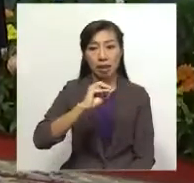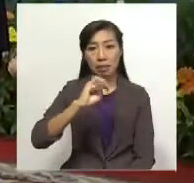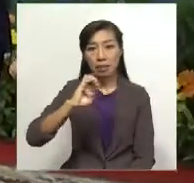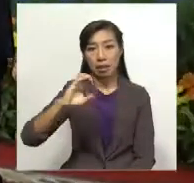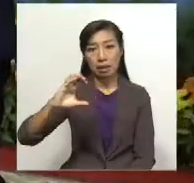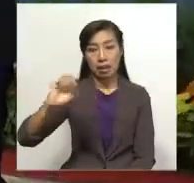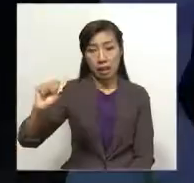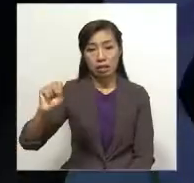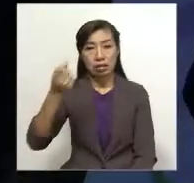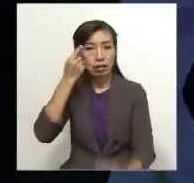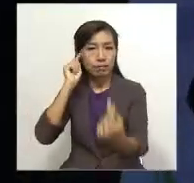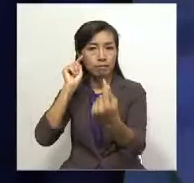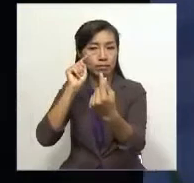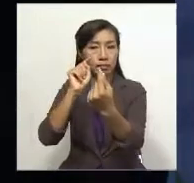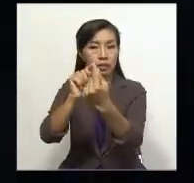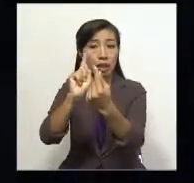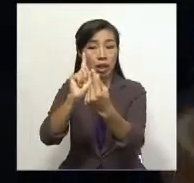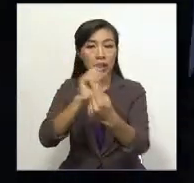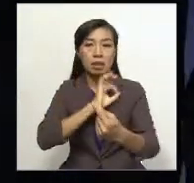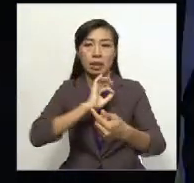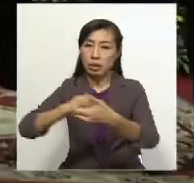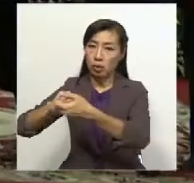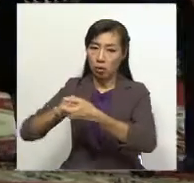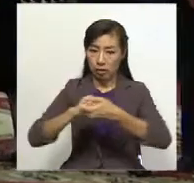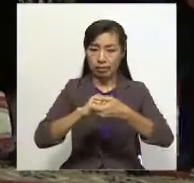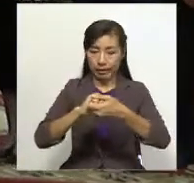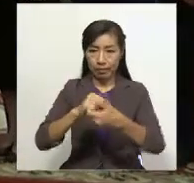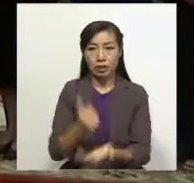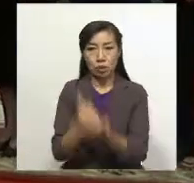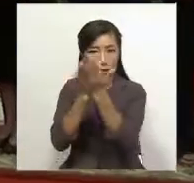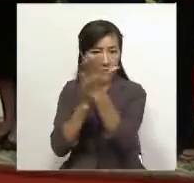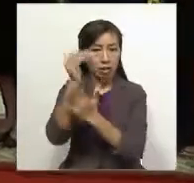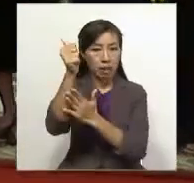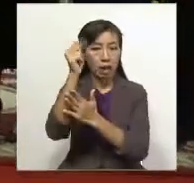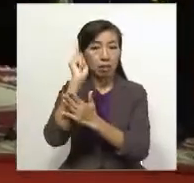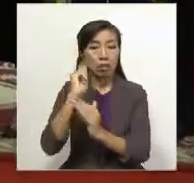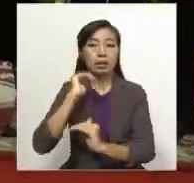าหมายคือความร่วมมือของประเทศสมาชิกเพื่อให้เกิดการพัฒนาร่วม